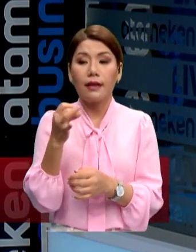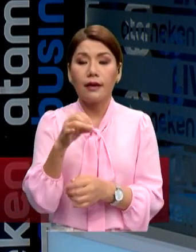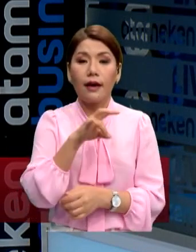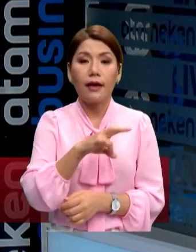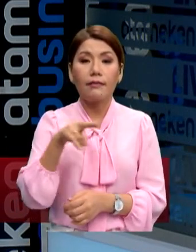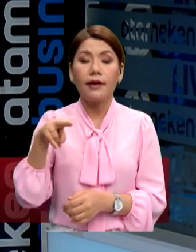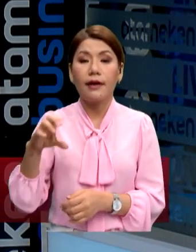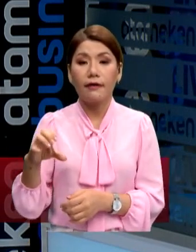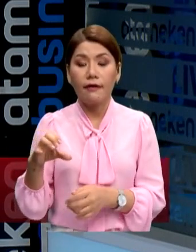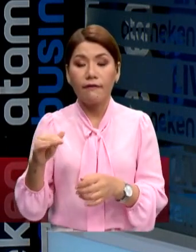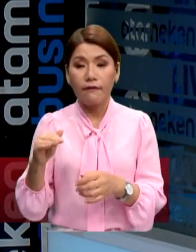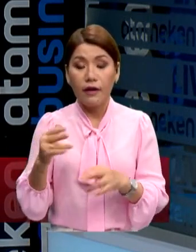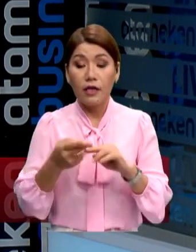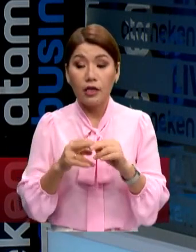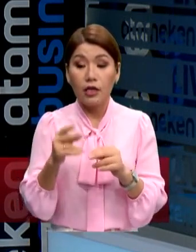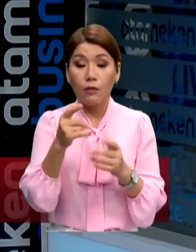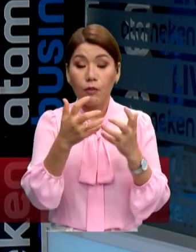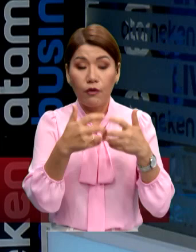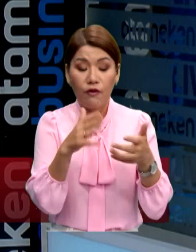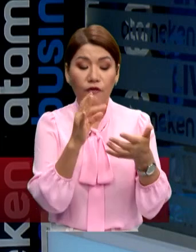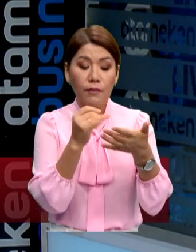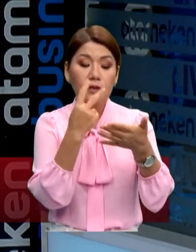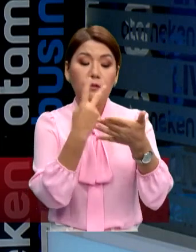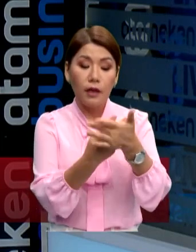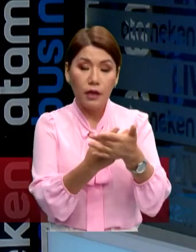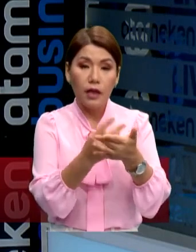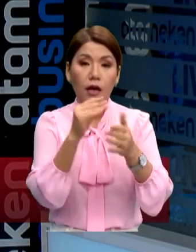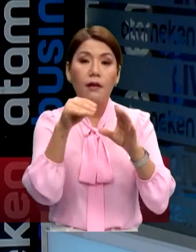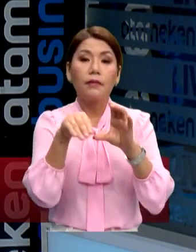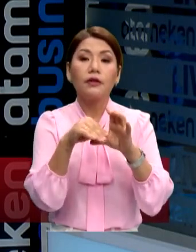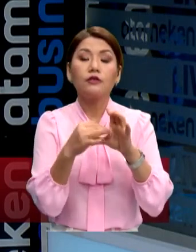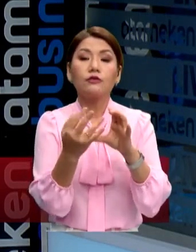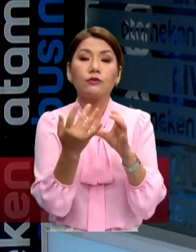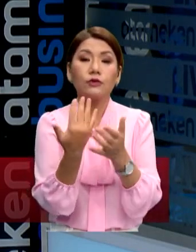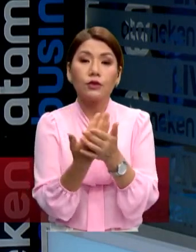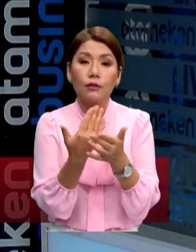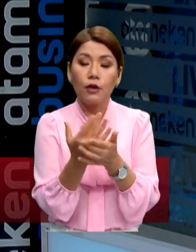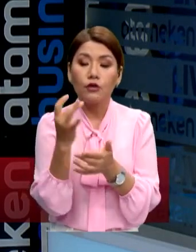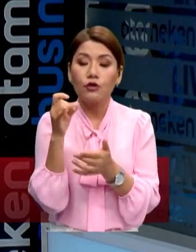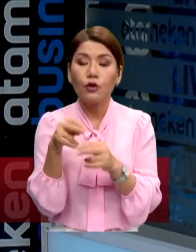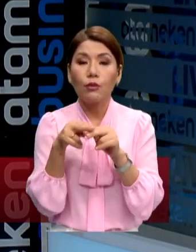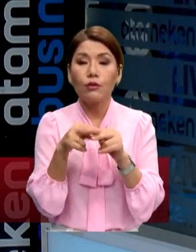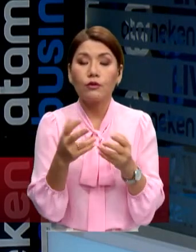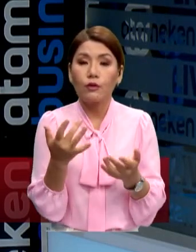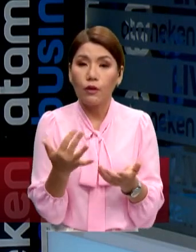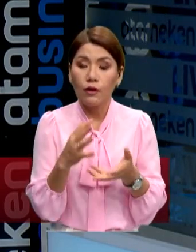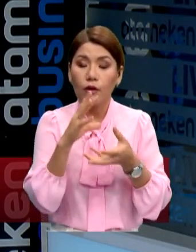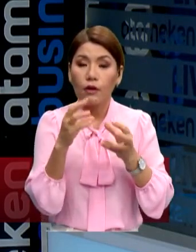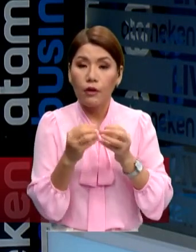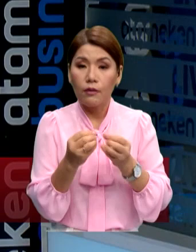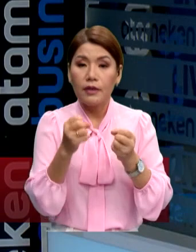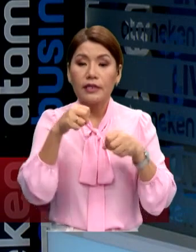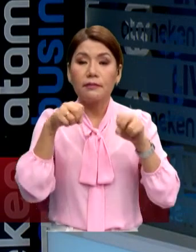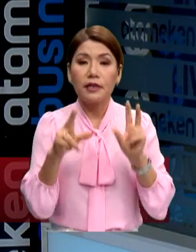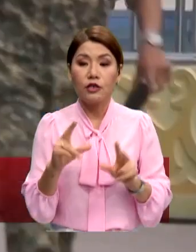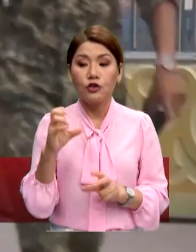ЕНПФ. По нему родители будут получать выписку по накоплениям из специального счета на регулярной основе. Напомним, спецсчет